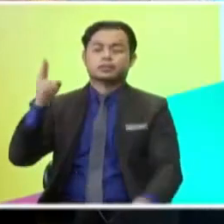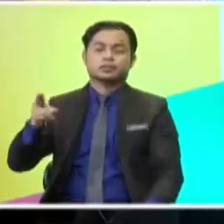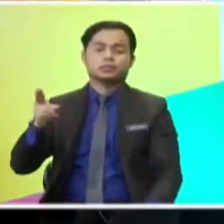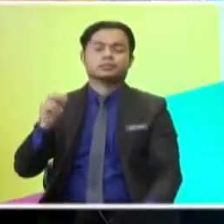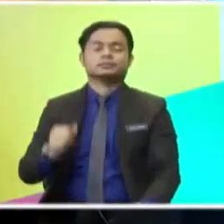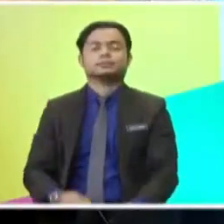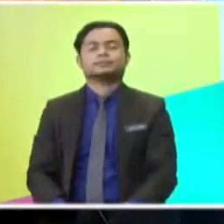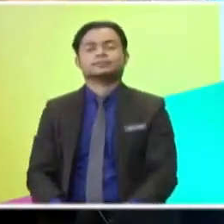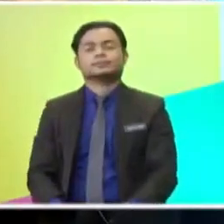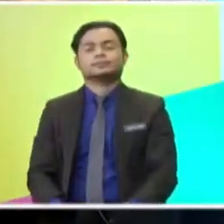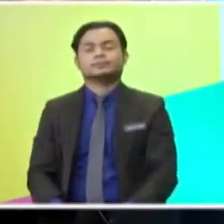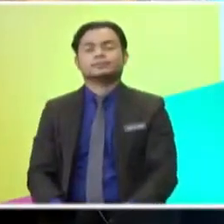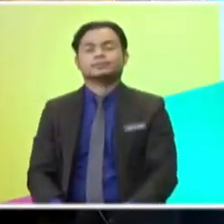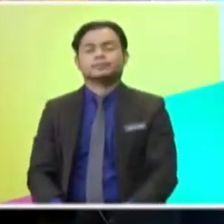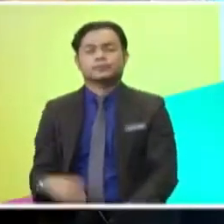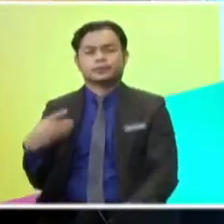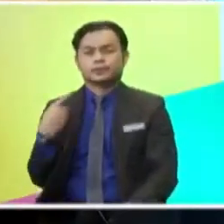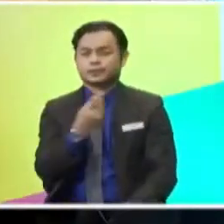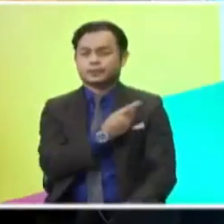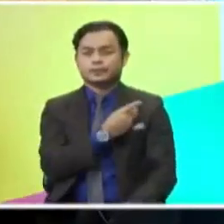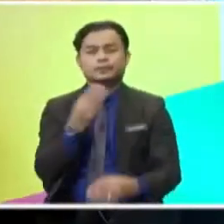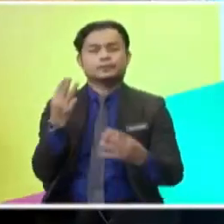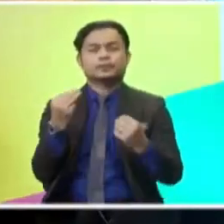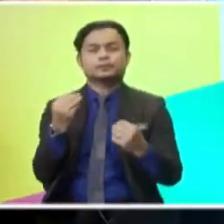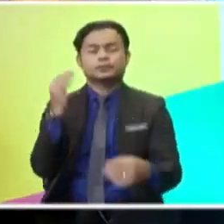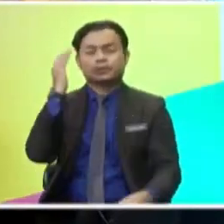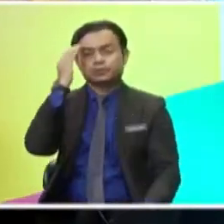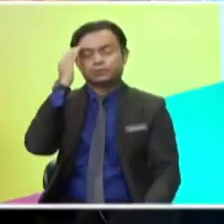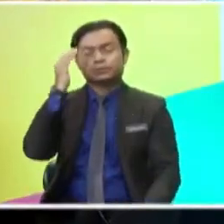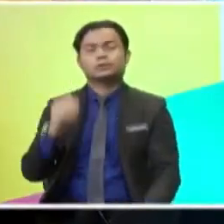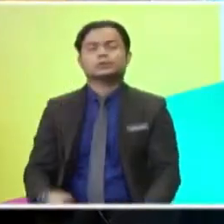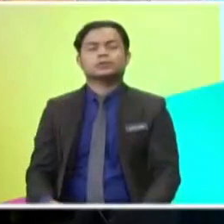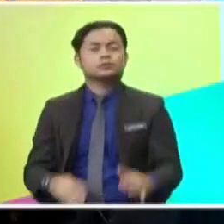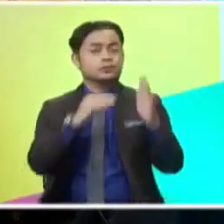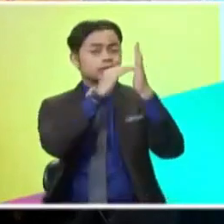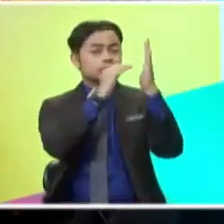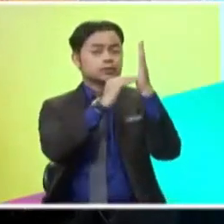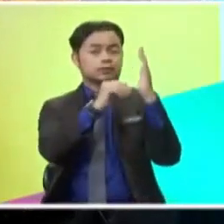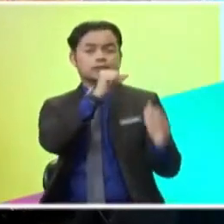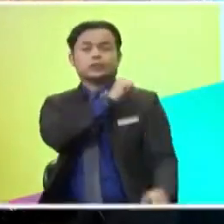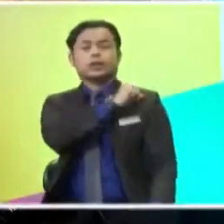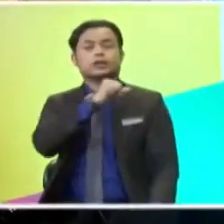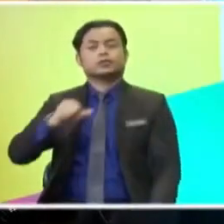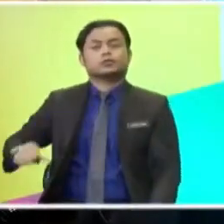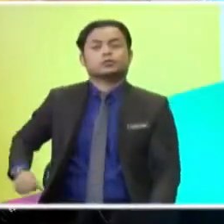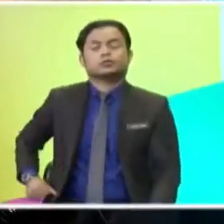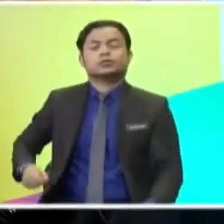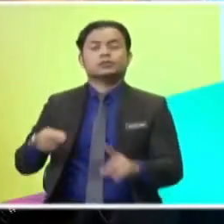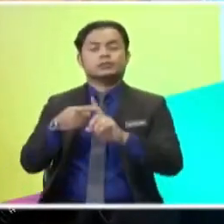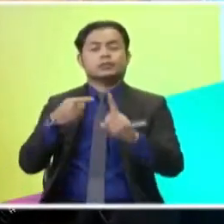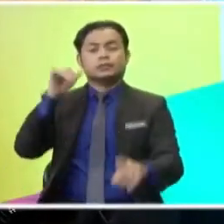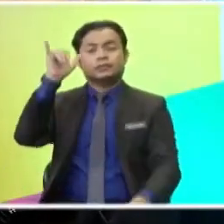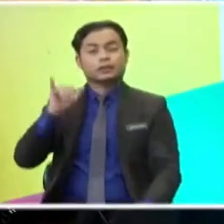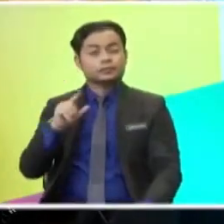selepas penerangan itu, kita nak tahu senarai Sri Paduka Baginda yang di-Pertuan Agong daripada yang pertama ke 16. Kita